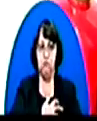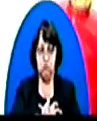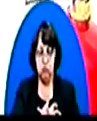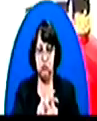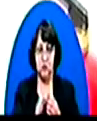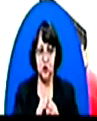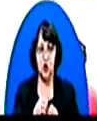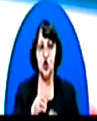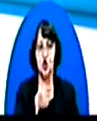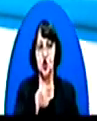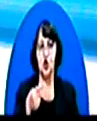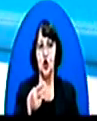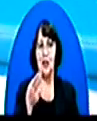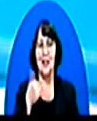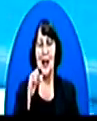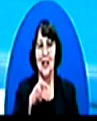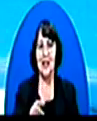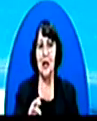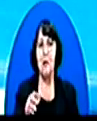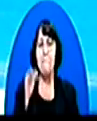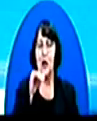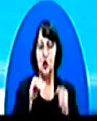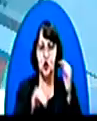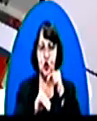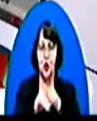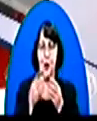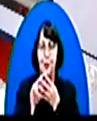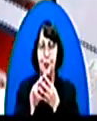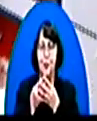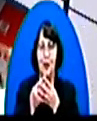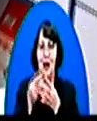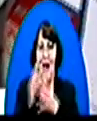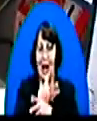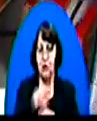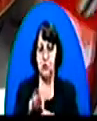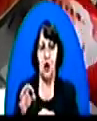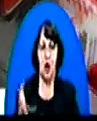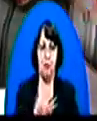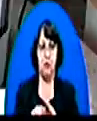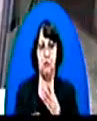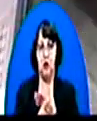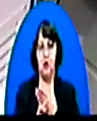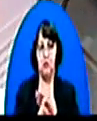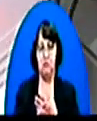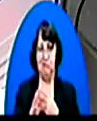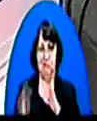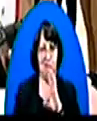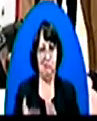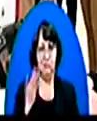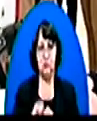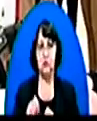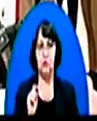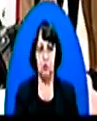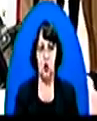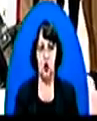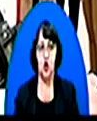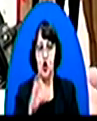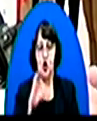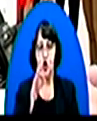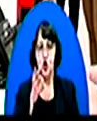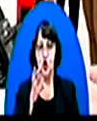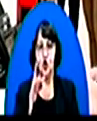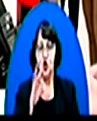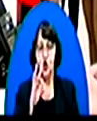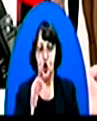Сөрөг даралтаар машин дотор агаарыг нарийн шүлтрээр шүүж, халдвар дамжихаас бүрэн сэргийлэх боломжтой юм байна. Анх удаа ийм сөрөг